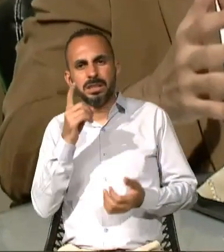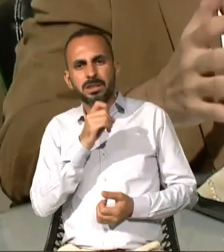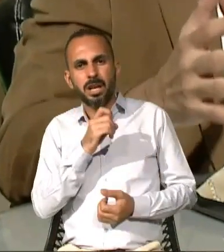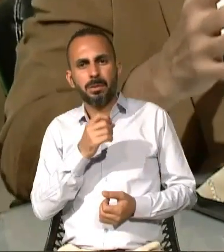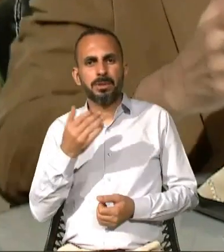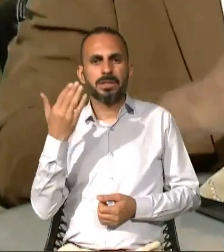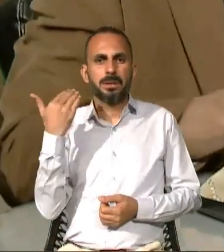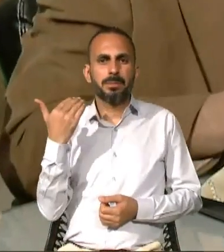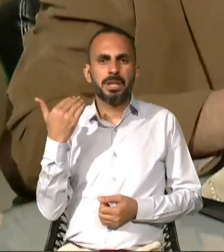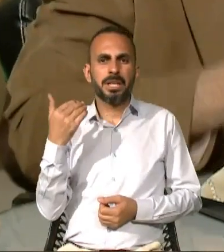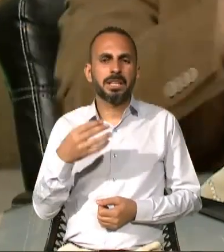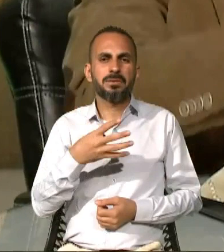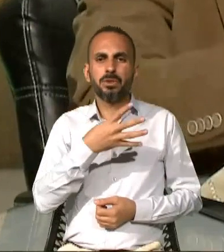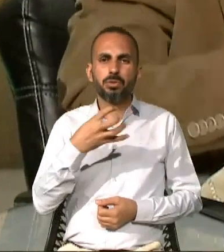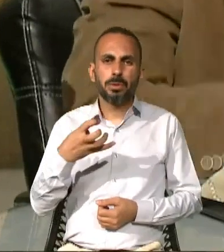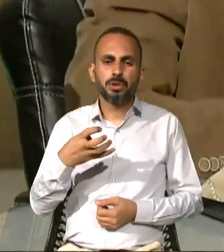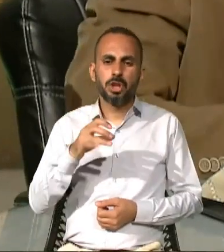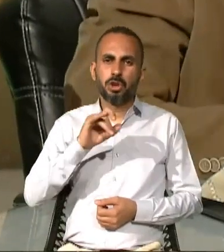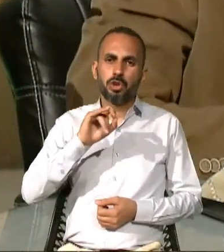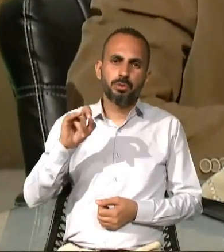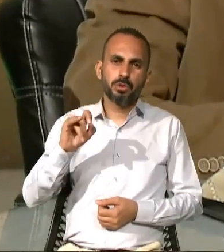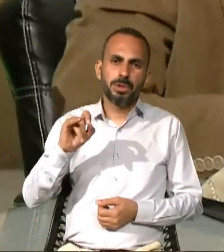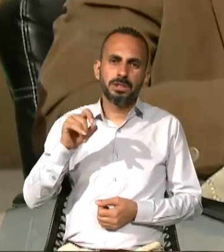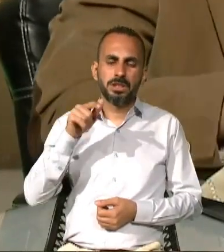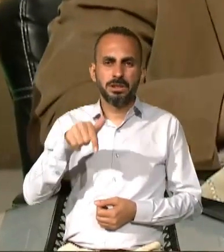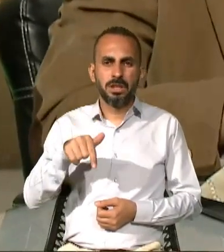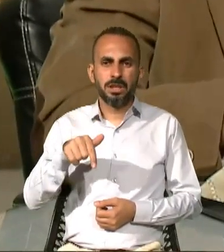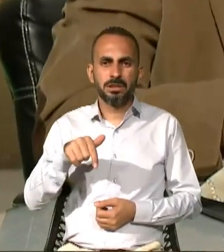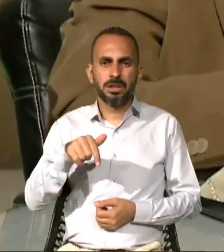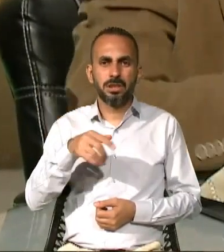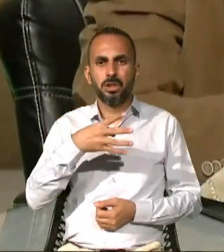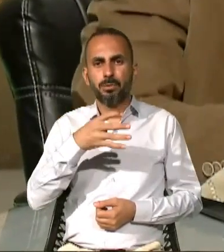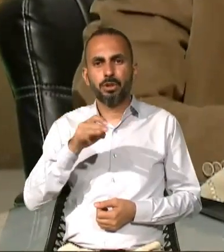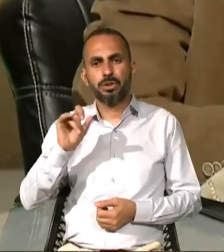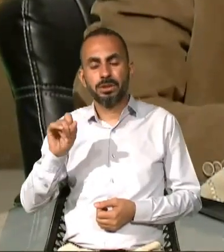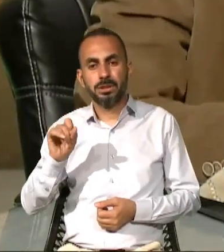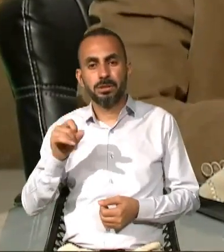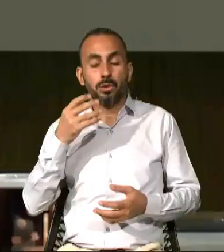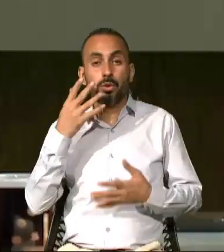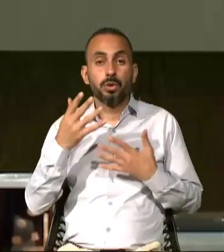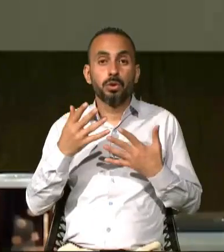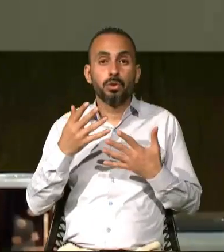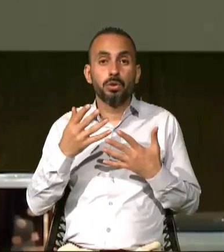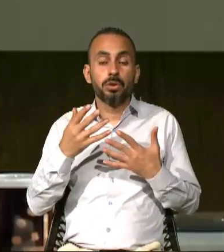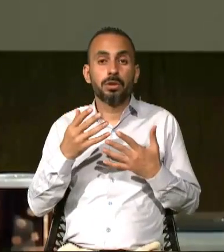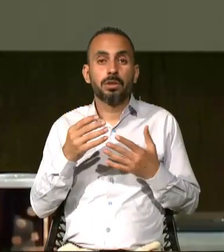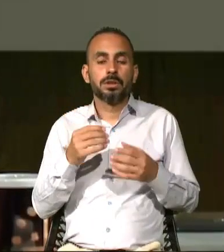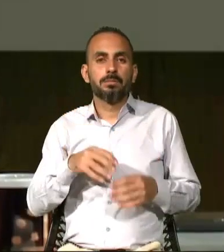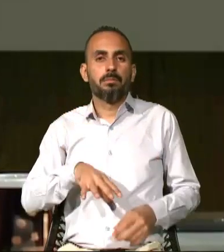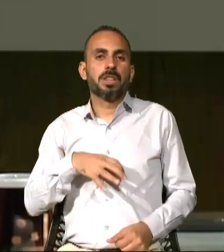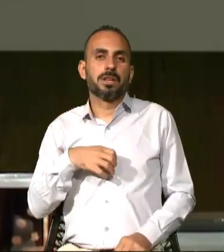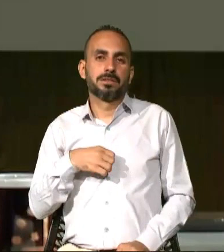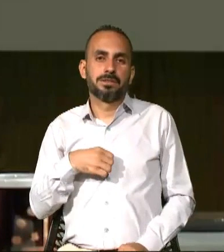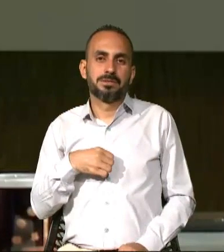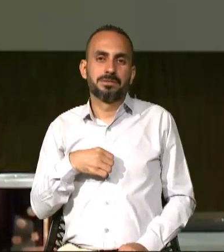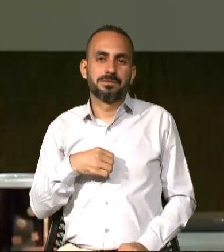مبارح كانوا في مصر 400 اللي أصيبوا النهاردة 450. الألقام دي بالنسبة لنا بقت مهمة